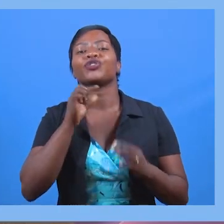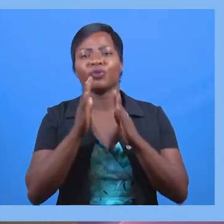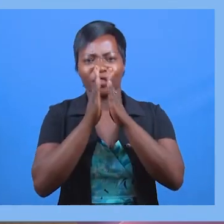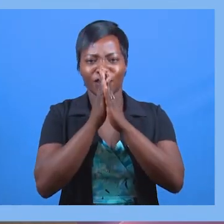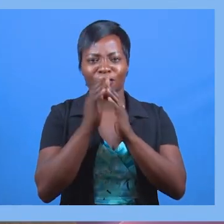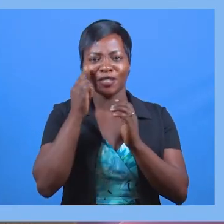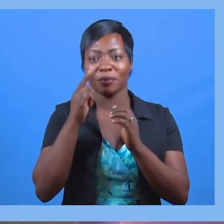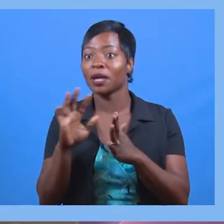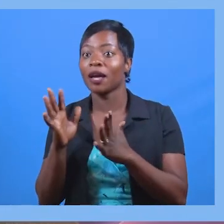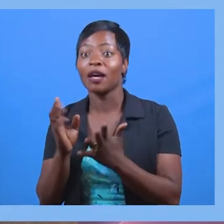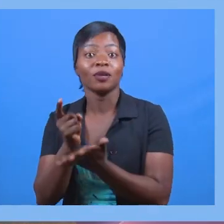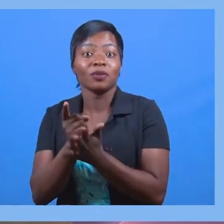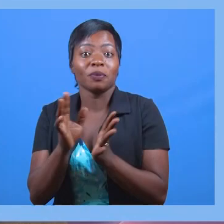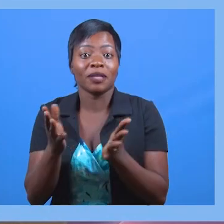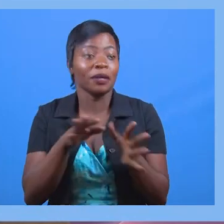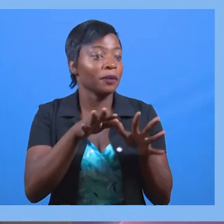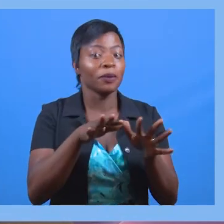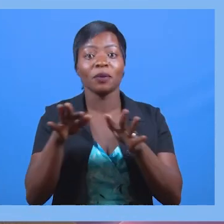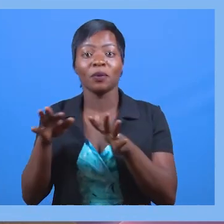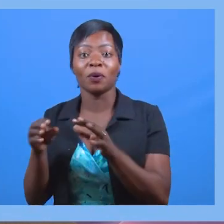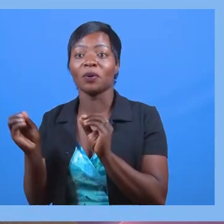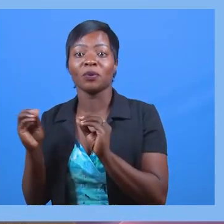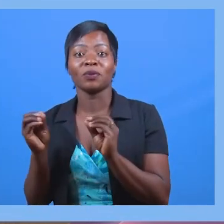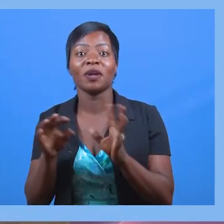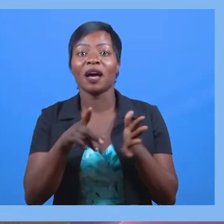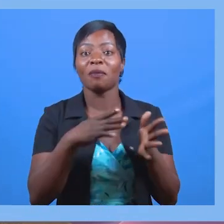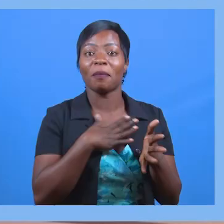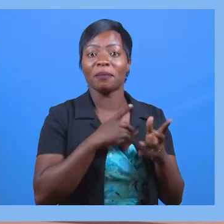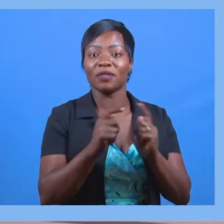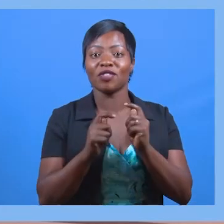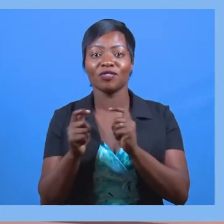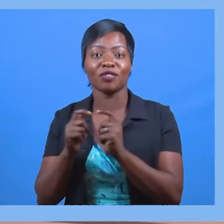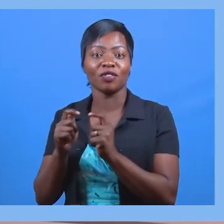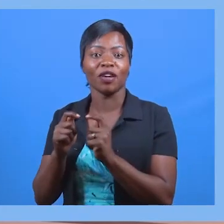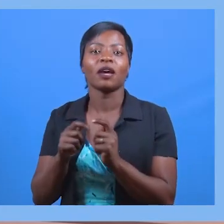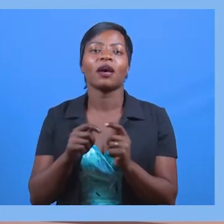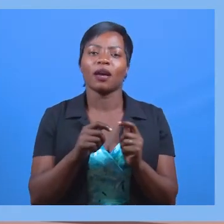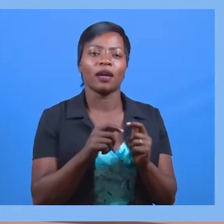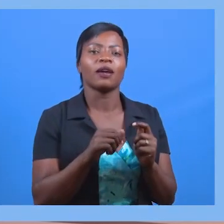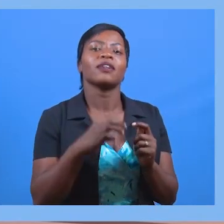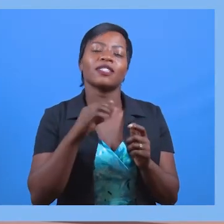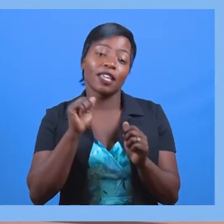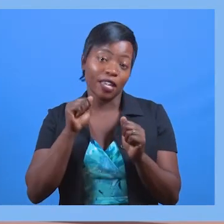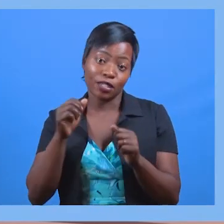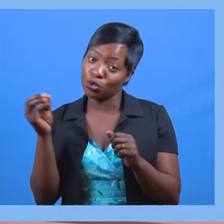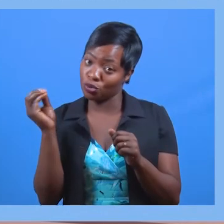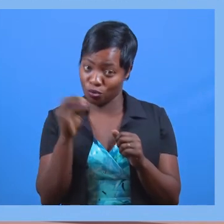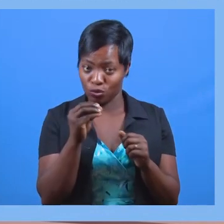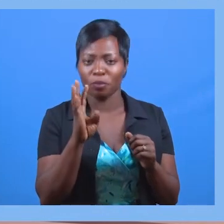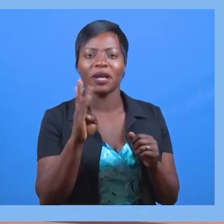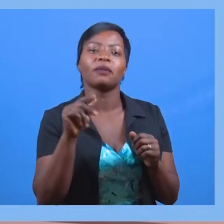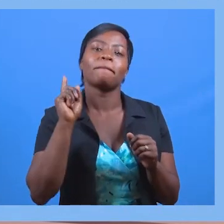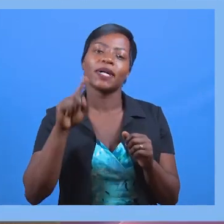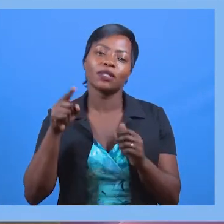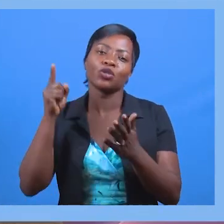kumirwa taakunyanya handisi kuti kubata mafundisi zvakanaka zvakaipa, aiwa zvinhu zvakanaka chaizvo, asi kuti tiri kuti munhu